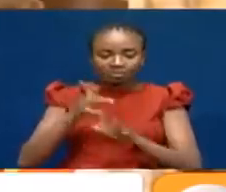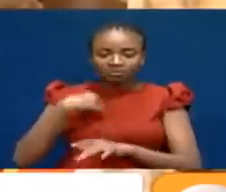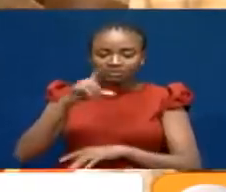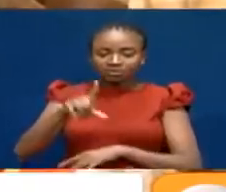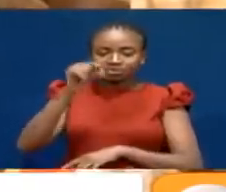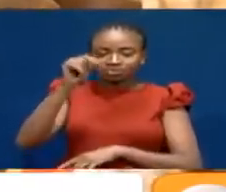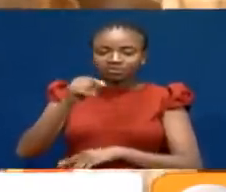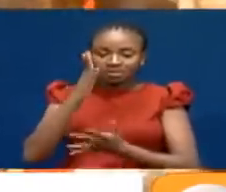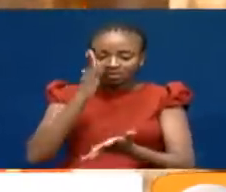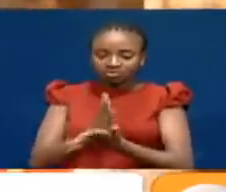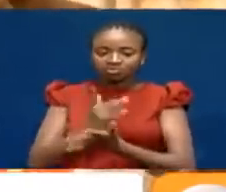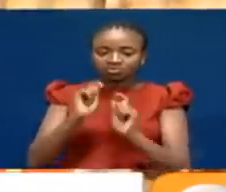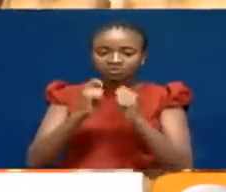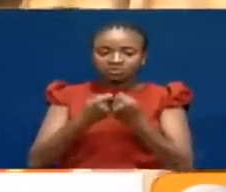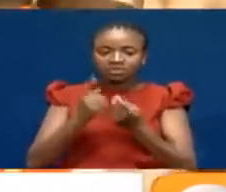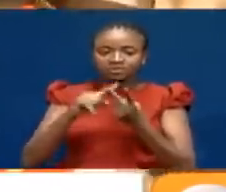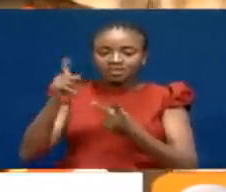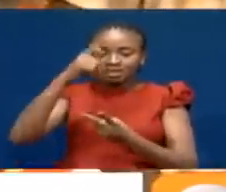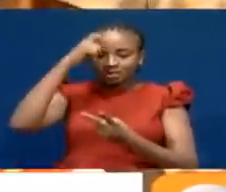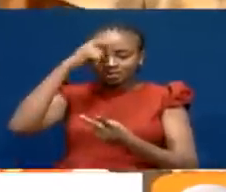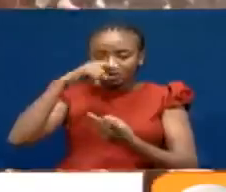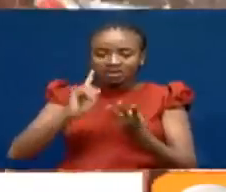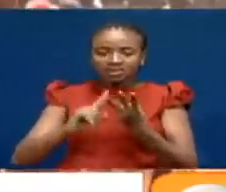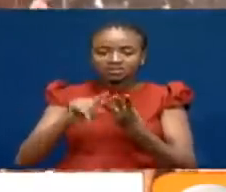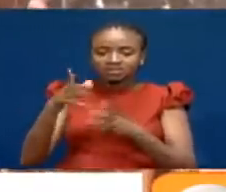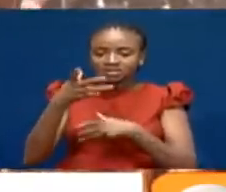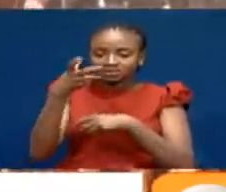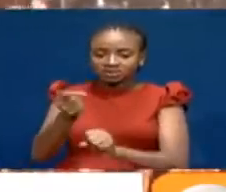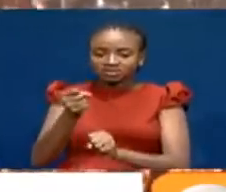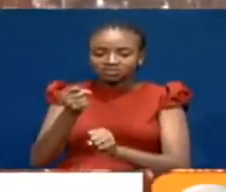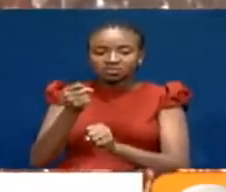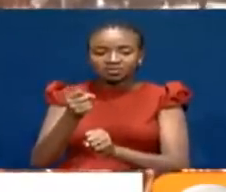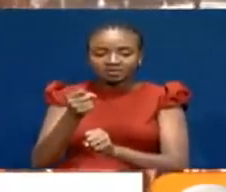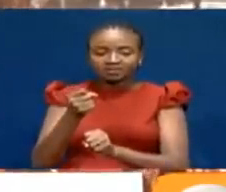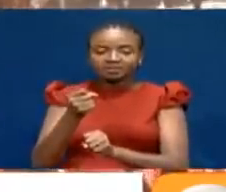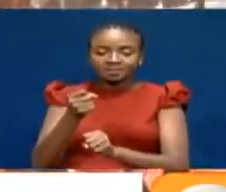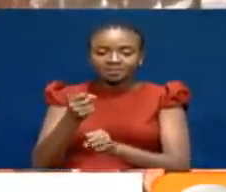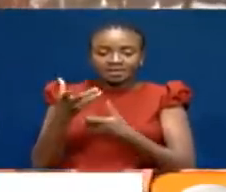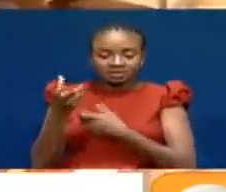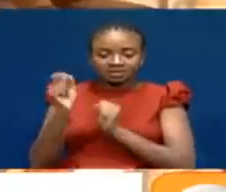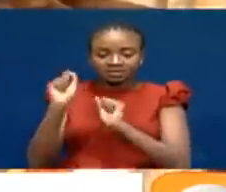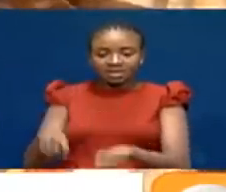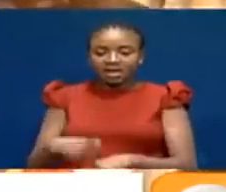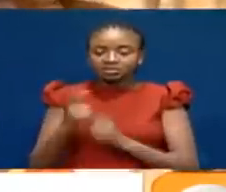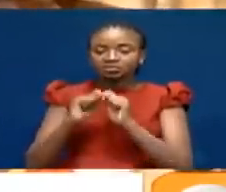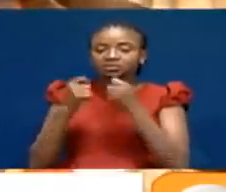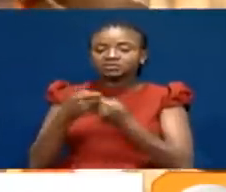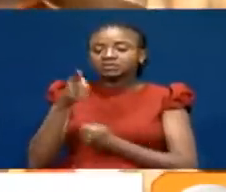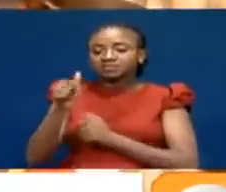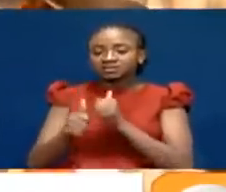tuchague timu ya ukweli, timu inaaminika, na hiyo timu ni ile inaongozwa na